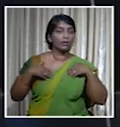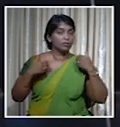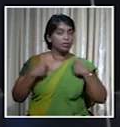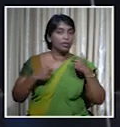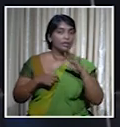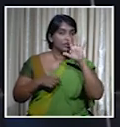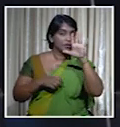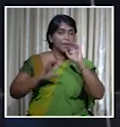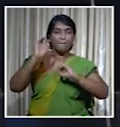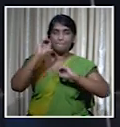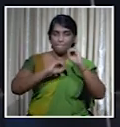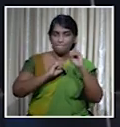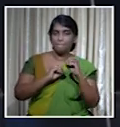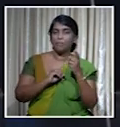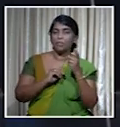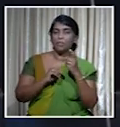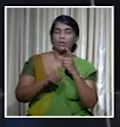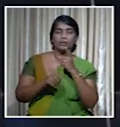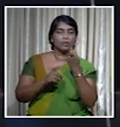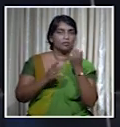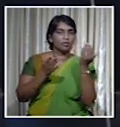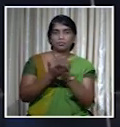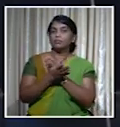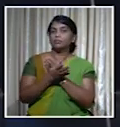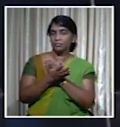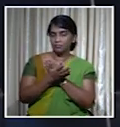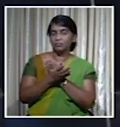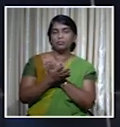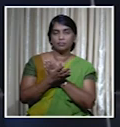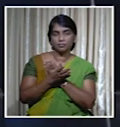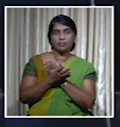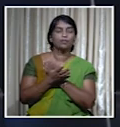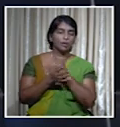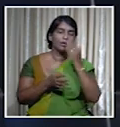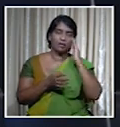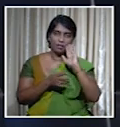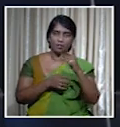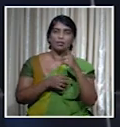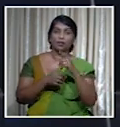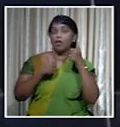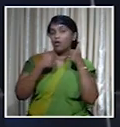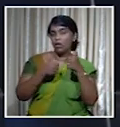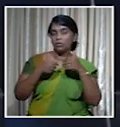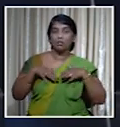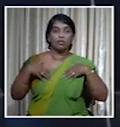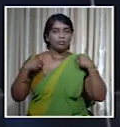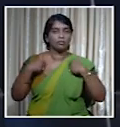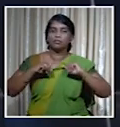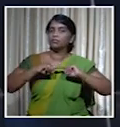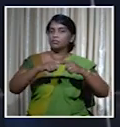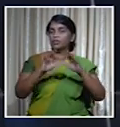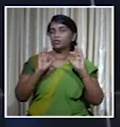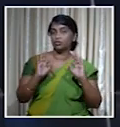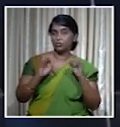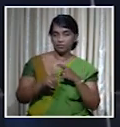සඳහා 5%කවත් GDP එකෙන් මුදලක් වෙන් කිරීම තමයි සාමාන්‍ය හොඳ තත්ත්වයේ සෞඛ්‍යයක් පවත්වාගෙන යන්න